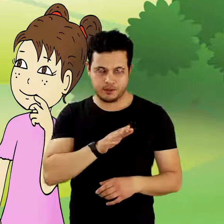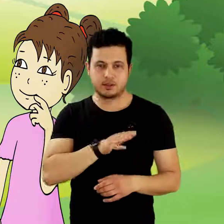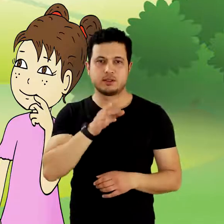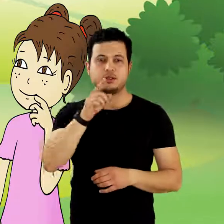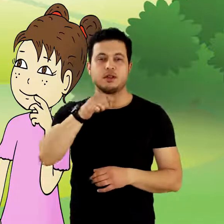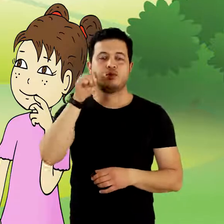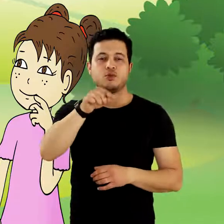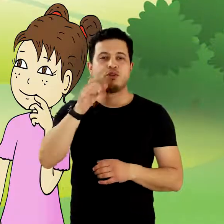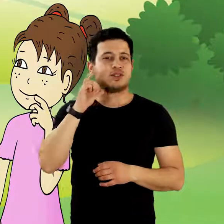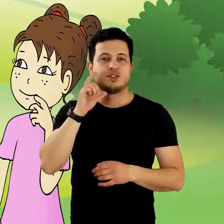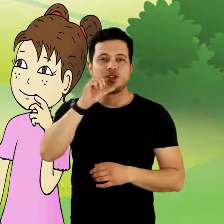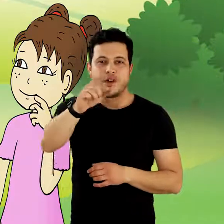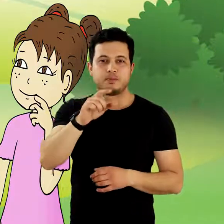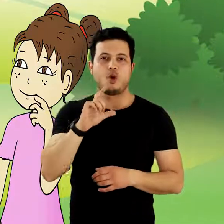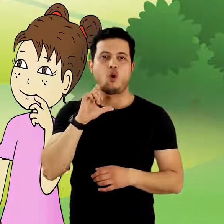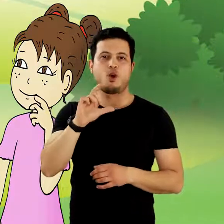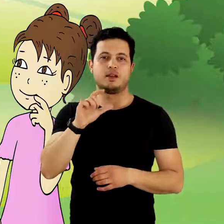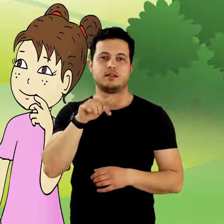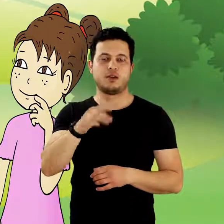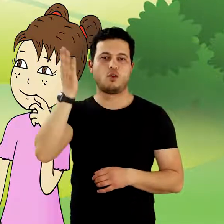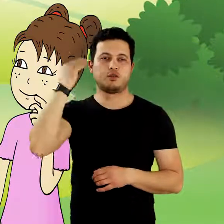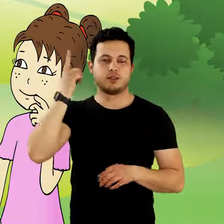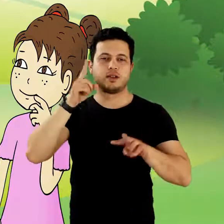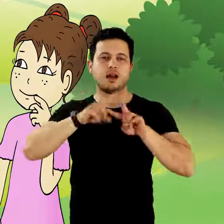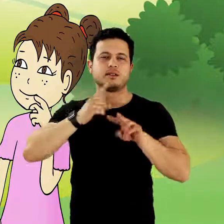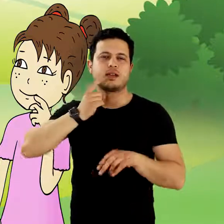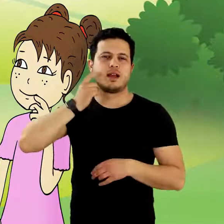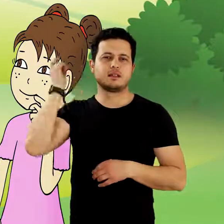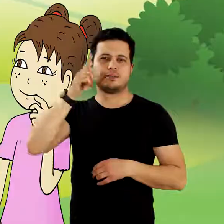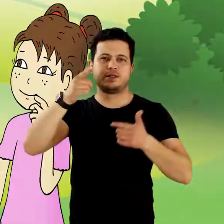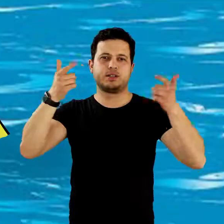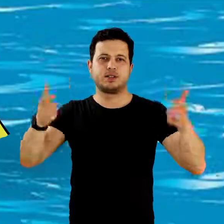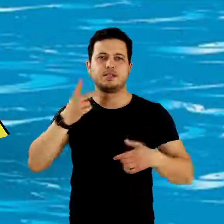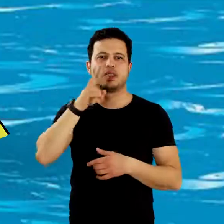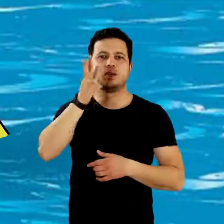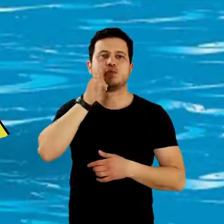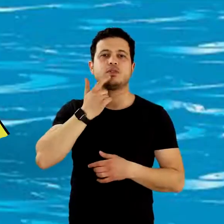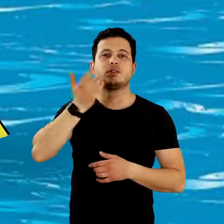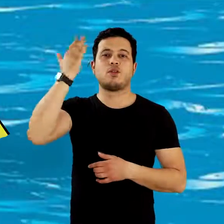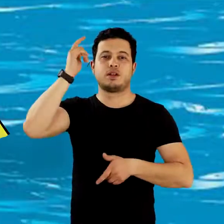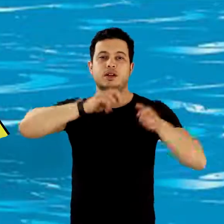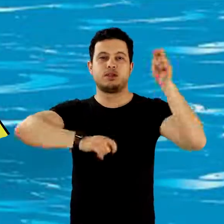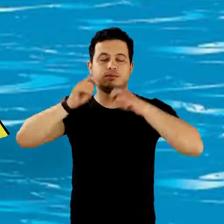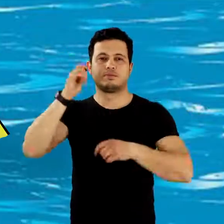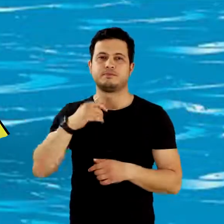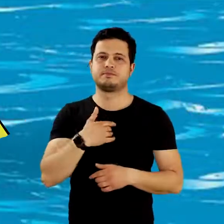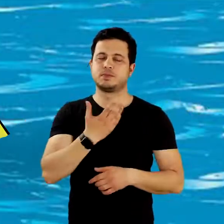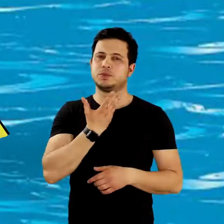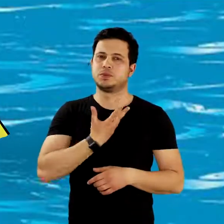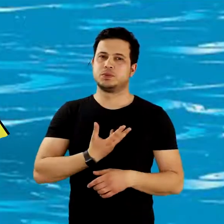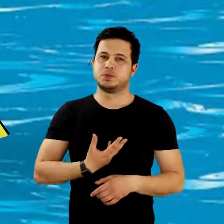Cevap Kolezya. Kolezya antik bir kenttir. 2300 yıl önce inşa edilmiştir. Üzgünüm